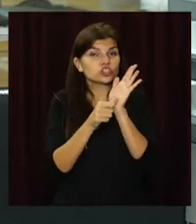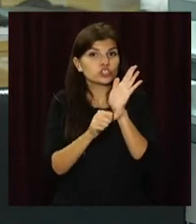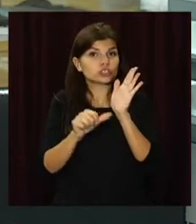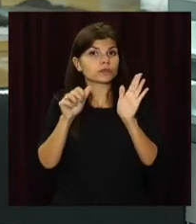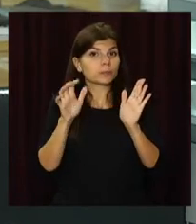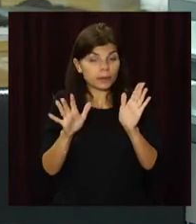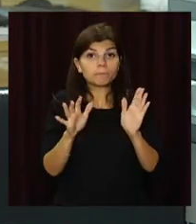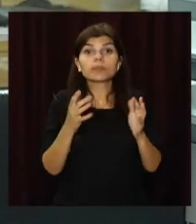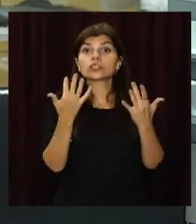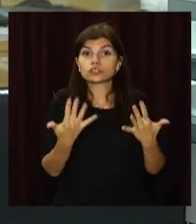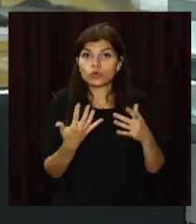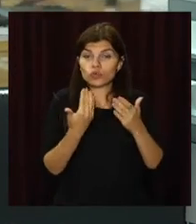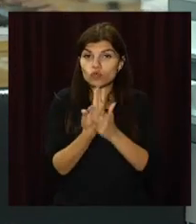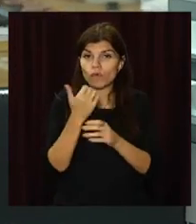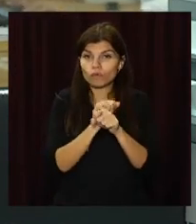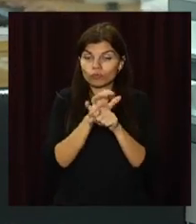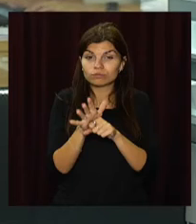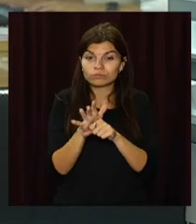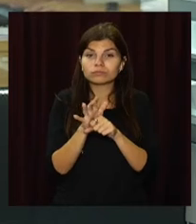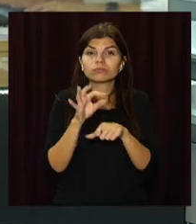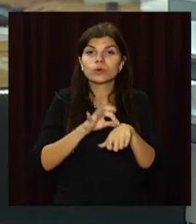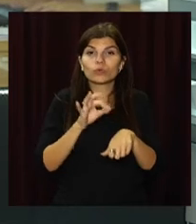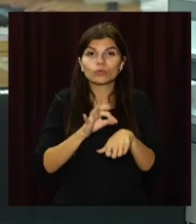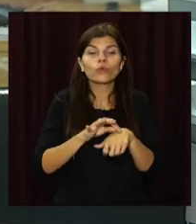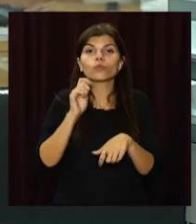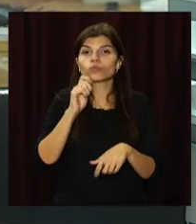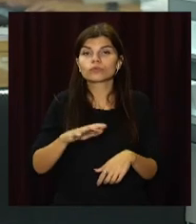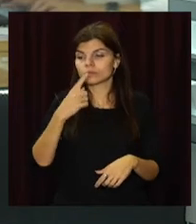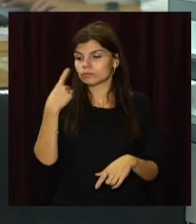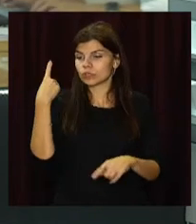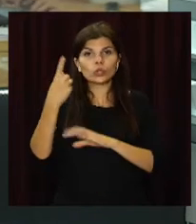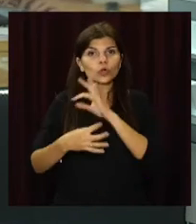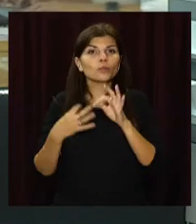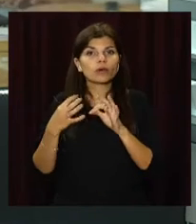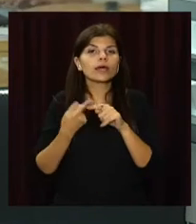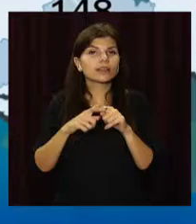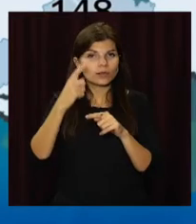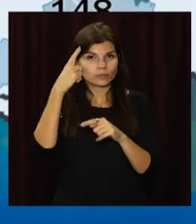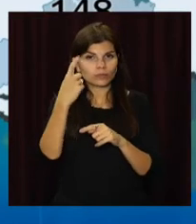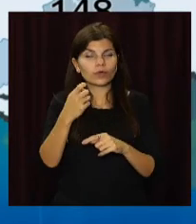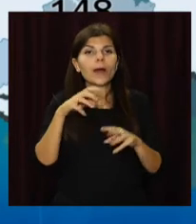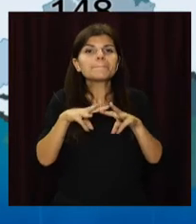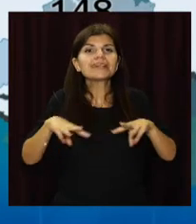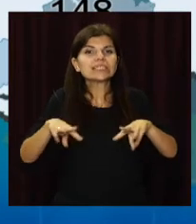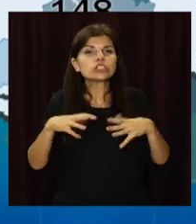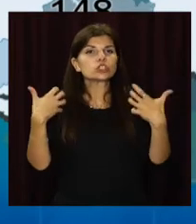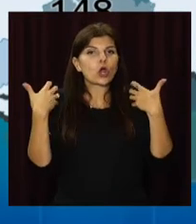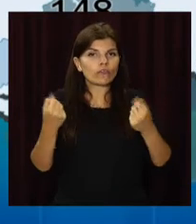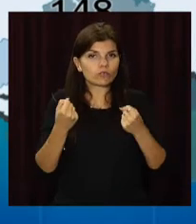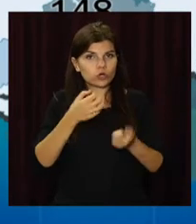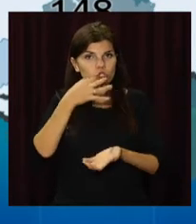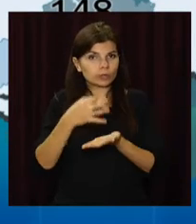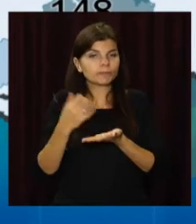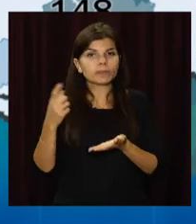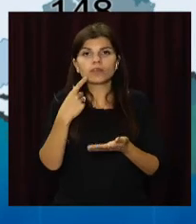«2265. Саме стільки нових інфікованих коронавірусом зафіксували в Україні за минулу добу. Про це повідомляють у Міністерстві охорони здоров'я.